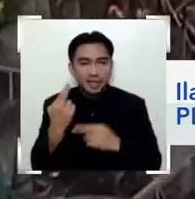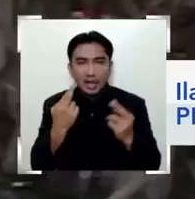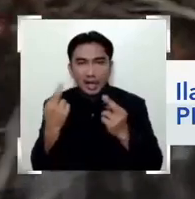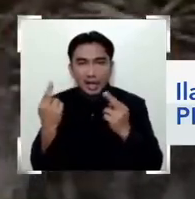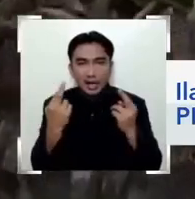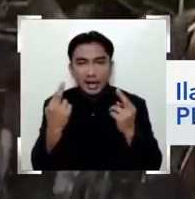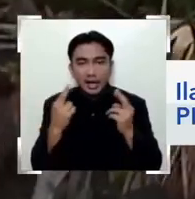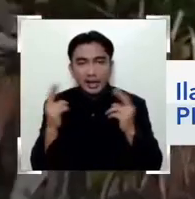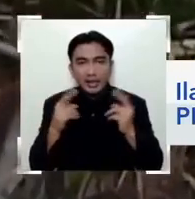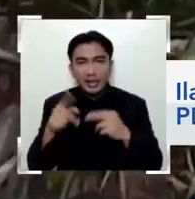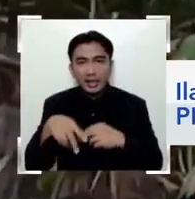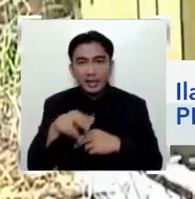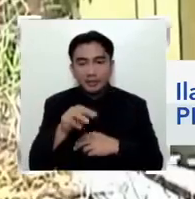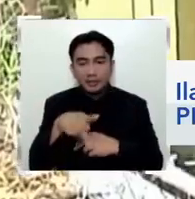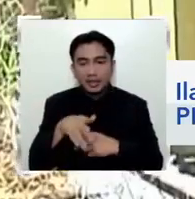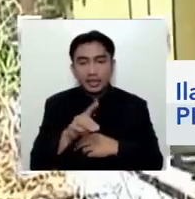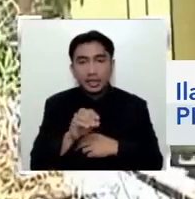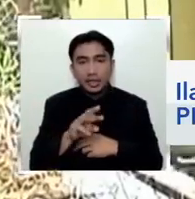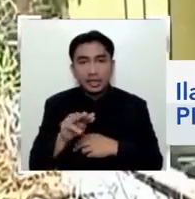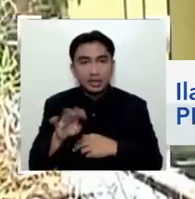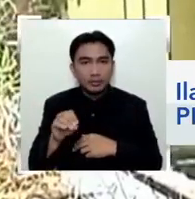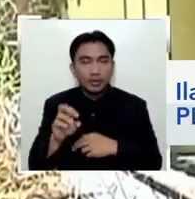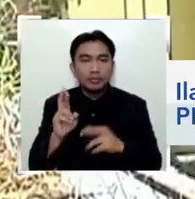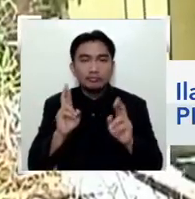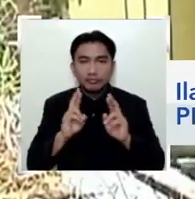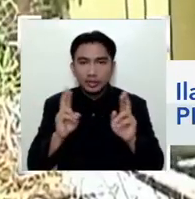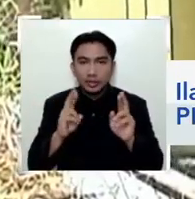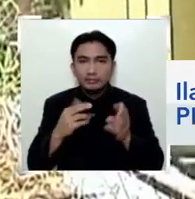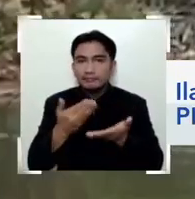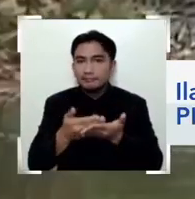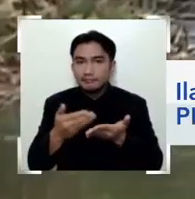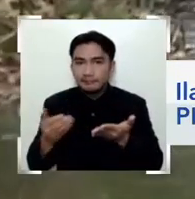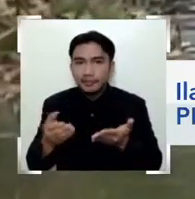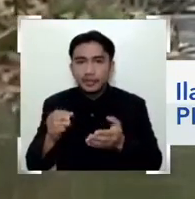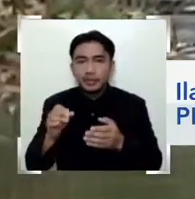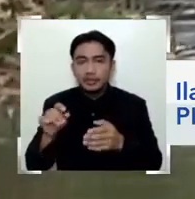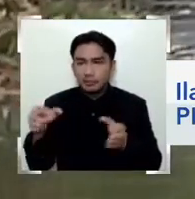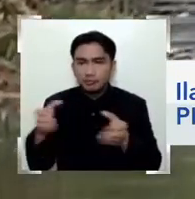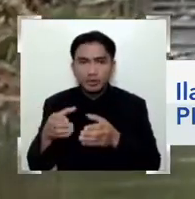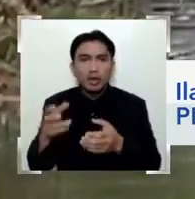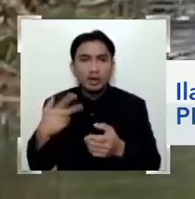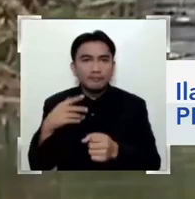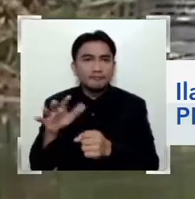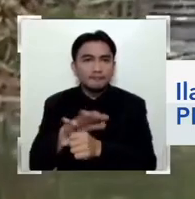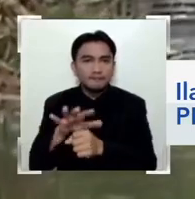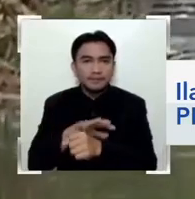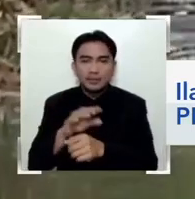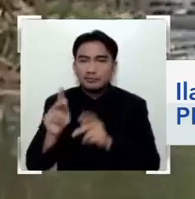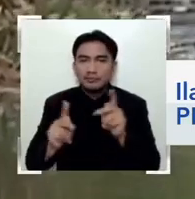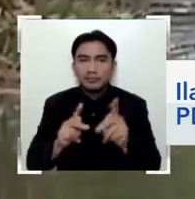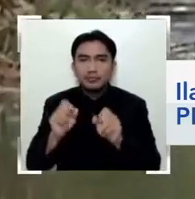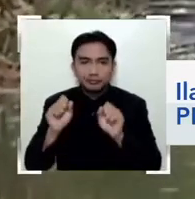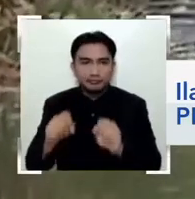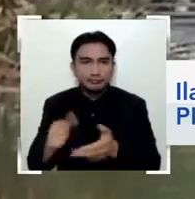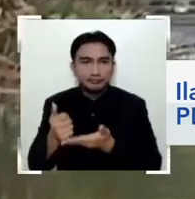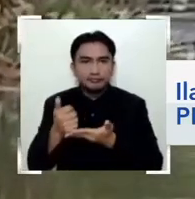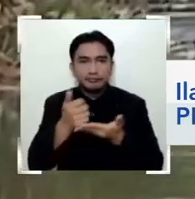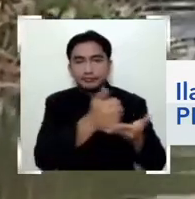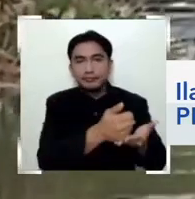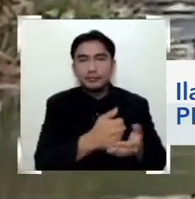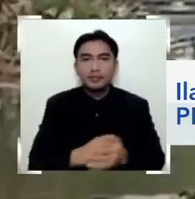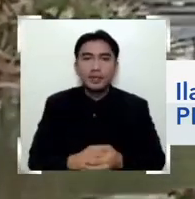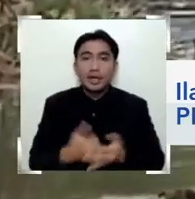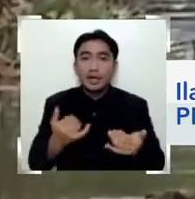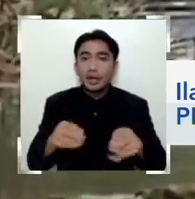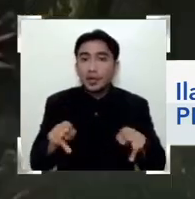Handa ng rescue equipment at sapat ang manpower ng mga first responder. Normal pa naman daw ang level ng tubig sa